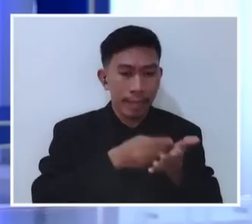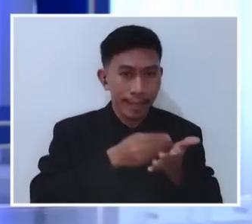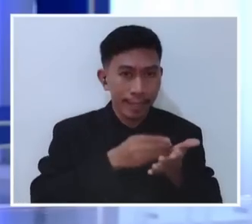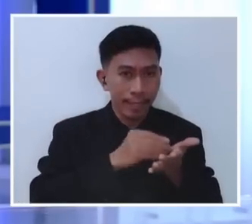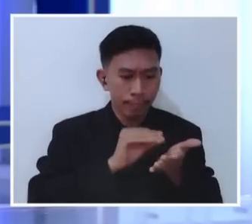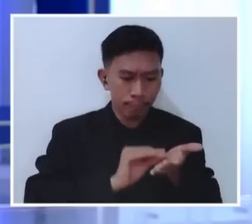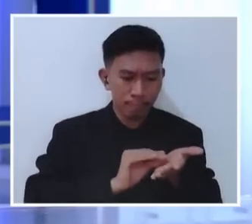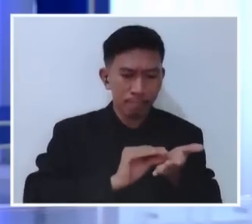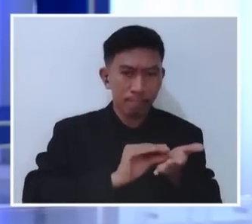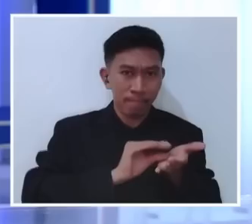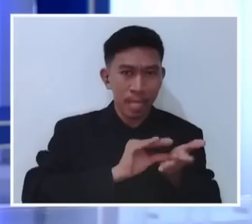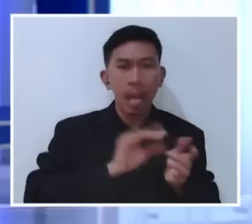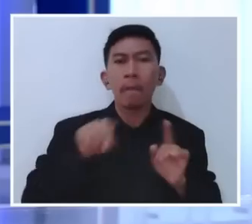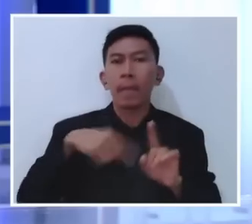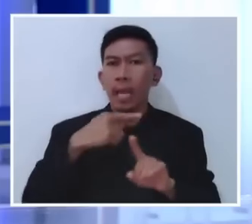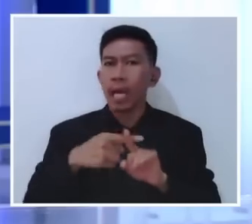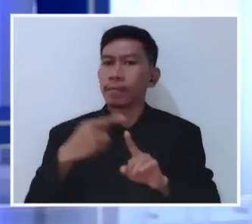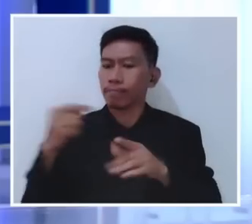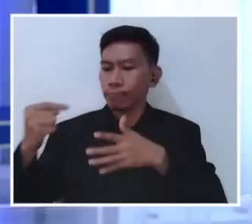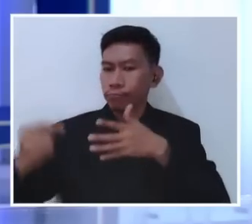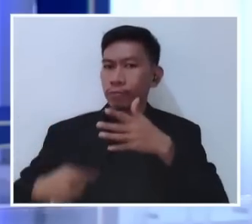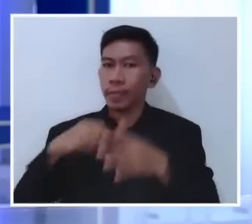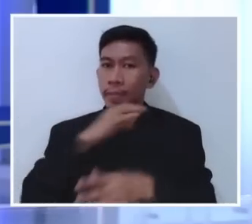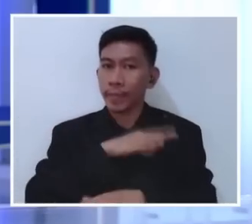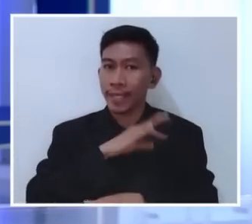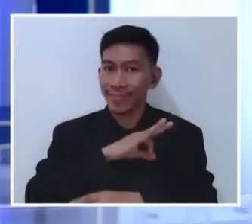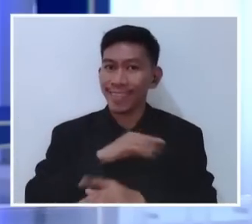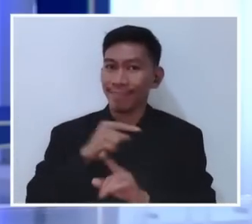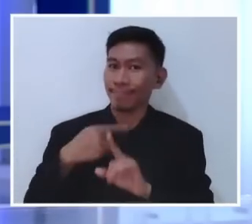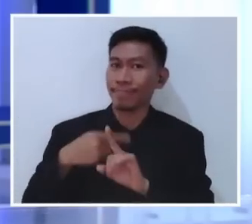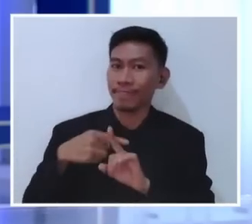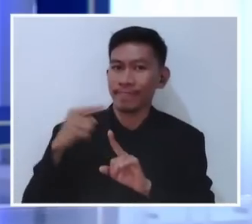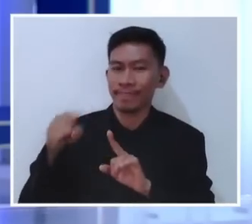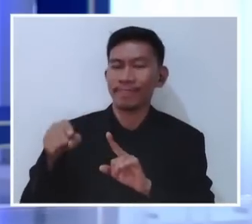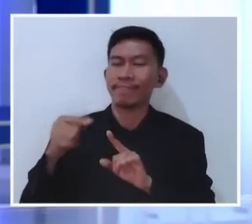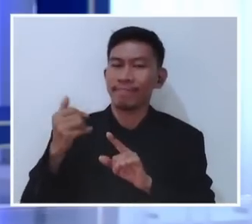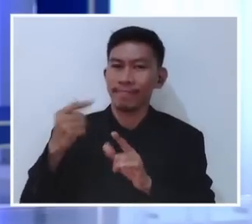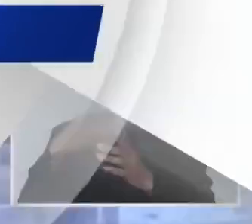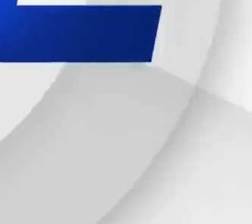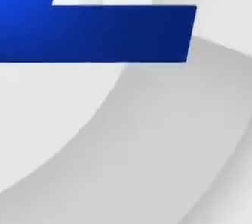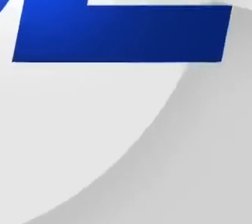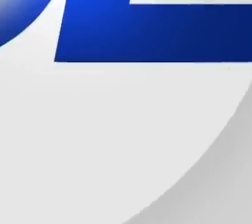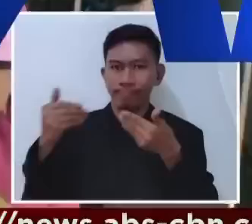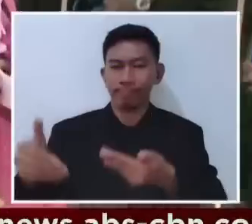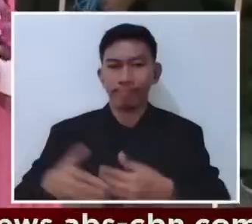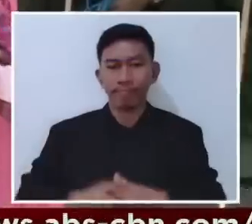benepisyo ang nasabing hakbang. Nagpapatrol, Rafael Bosano.